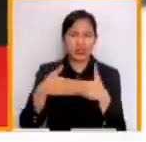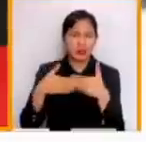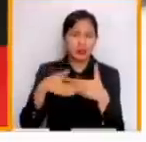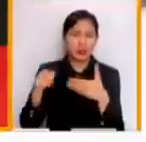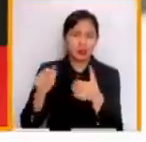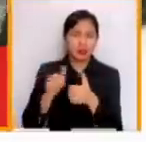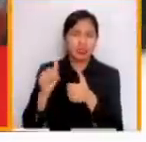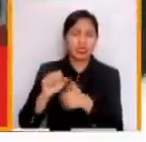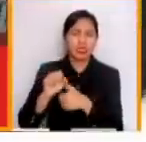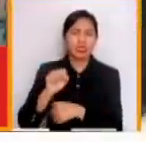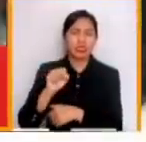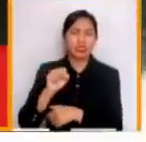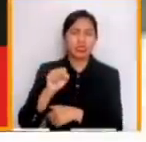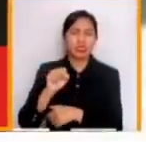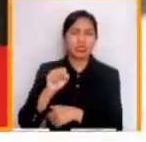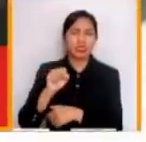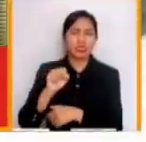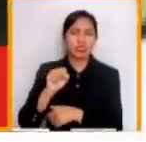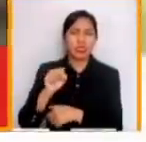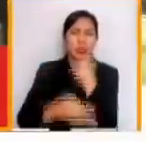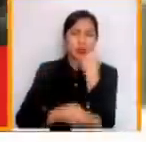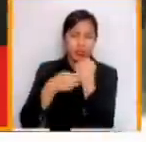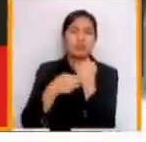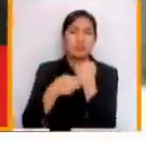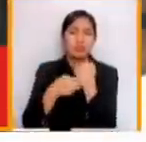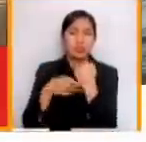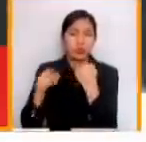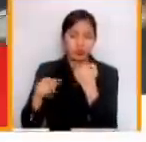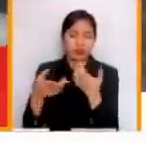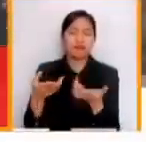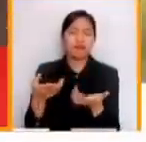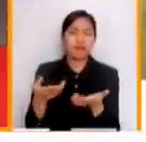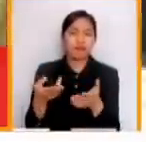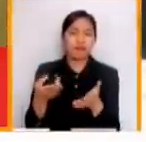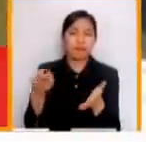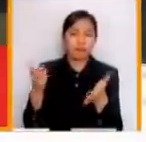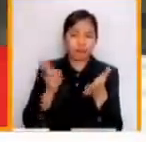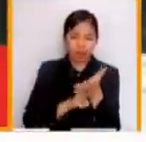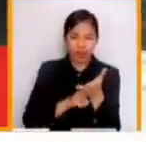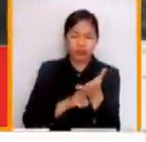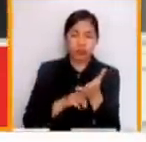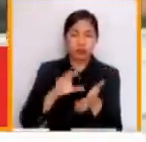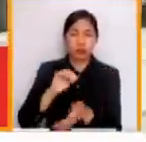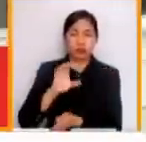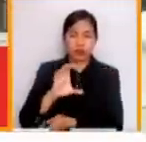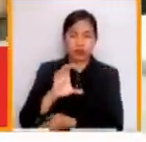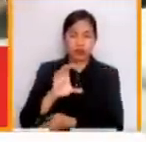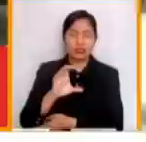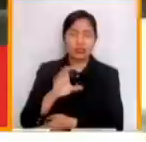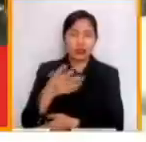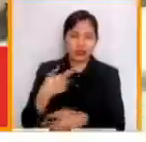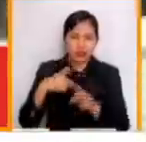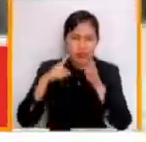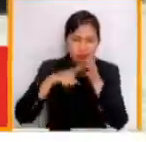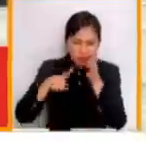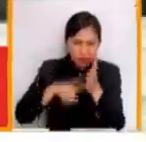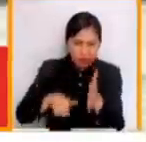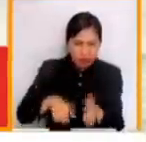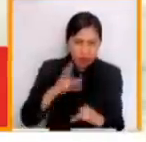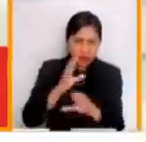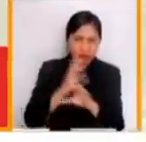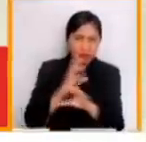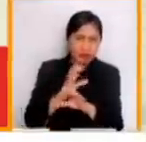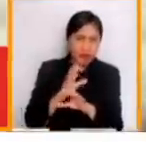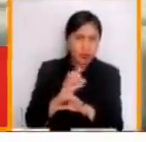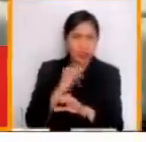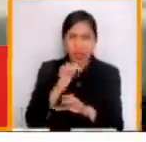mag-file ang COC, ay iniisa-isa yung mga sasakyan na hindi pinapayagan at maraming pinababalik. Yan muna yung update mula rito